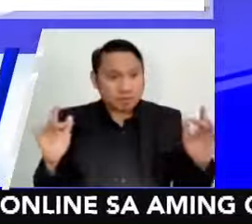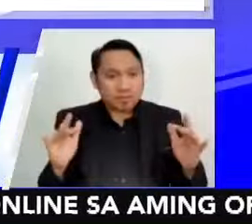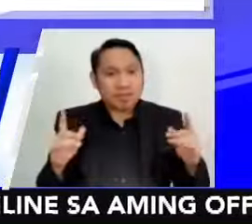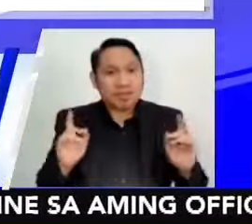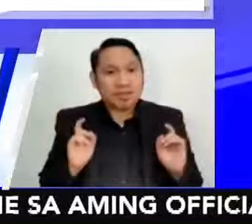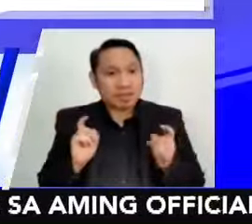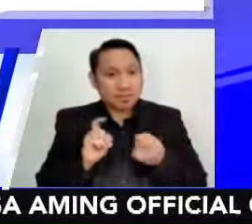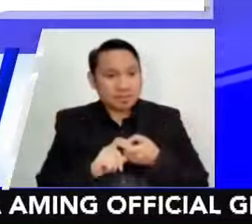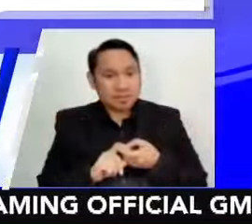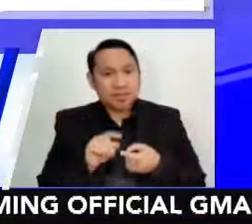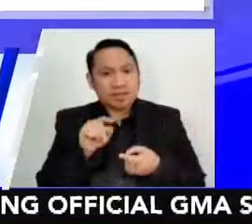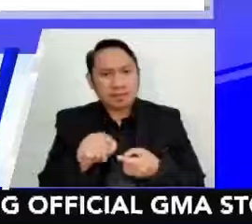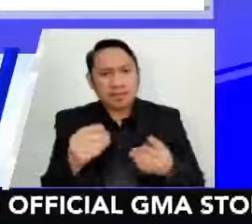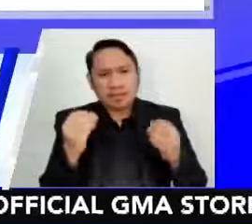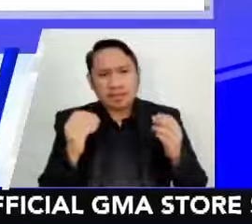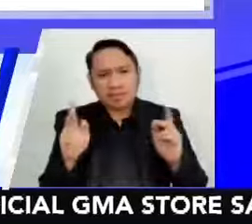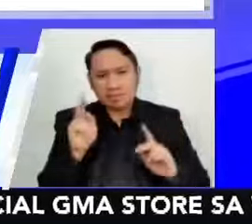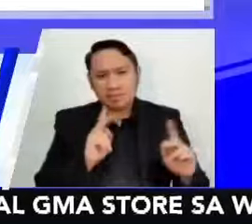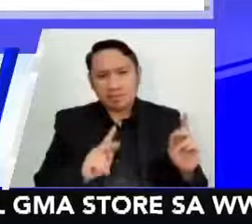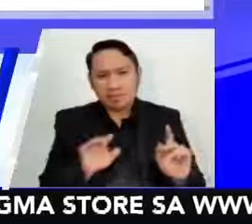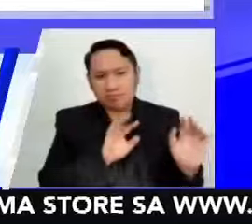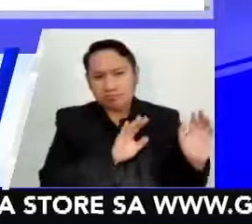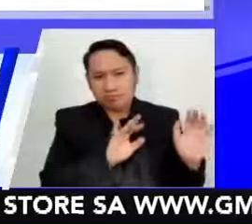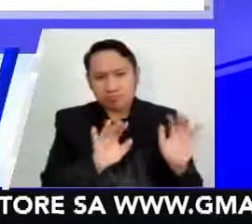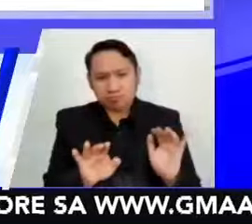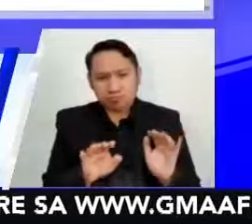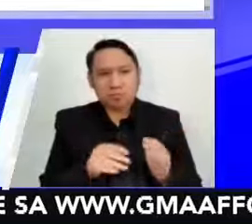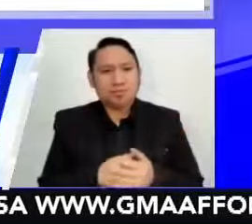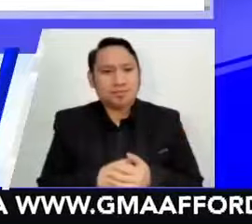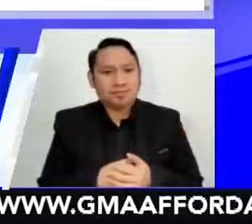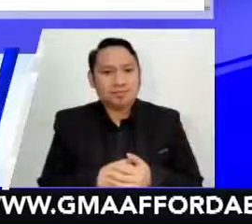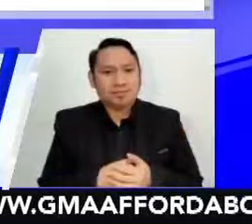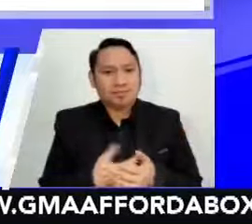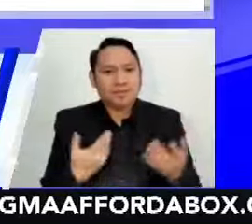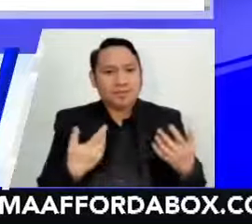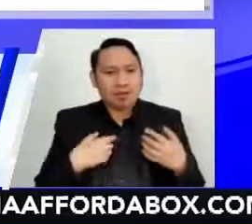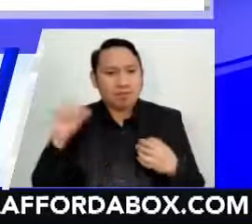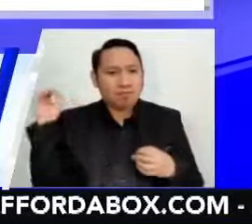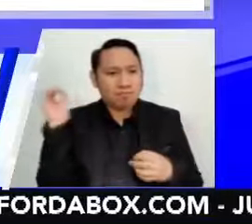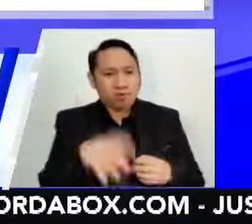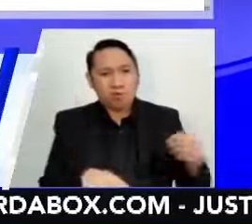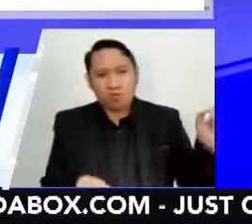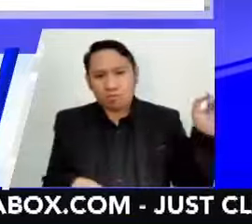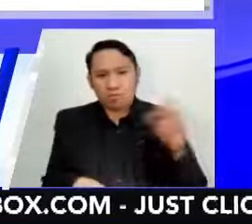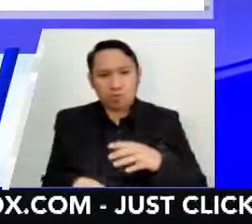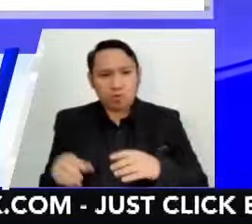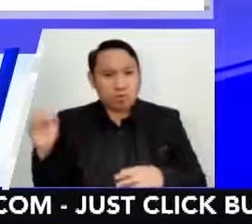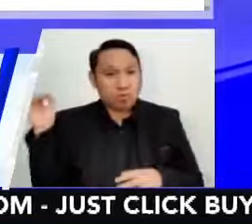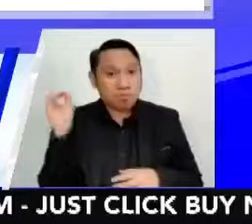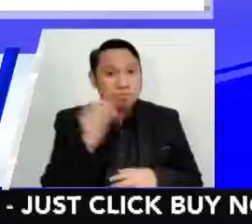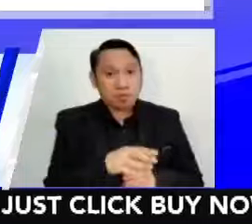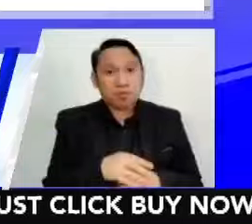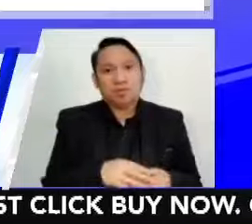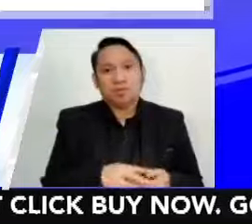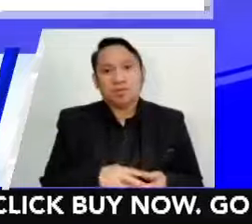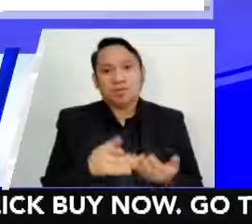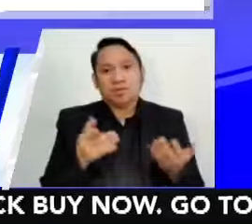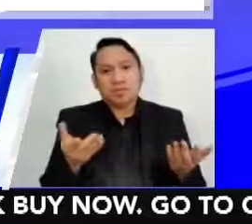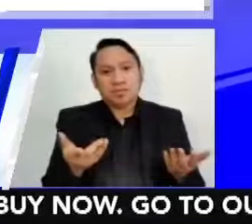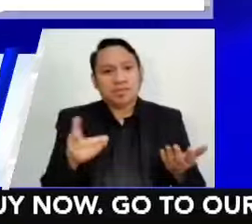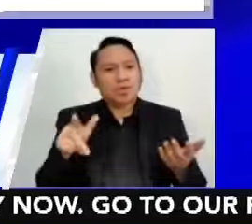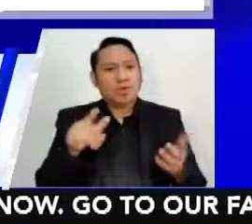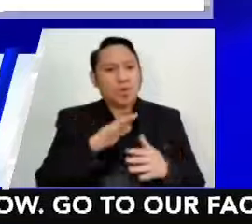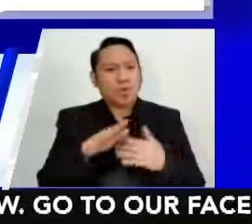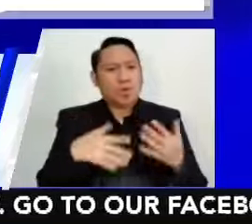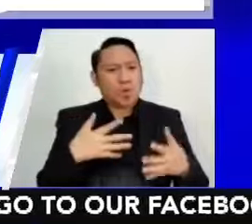ang lumahok. Game na game sila nagbatuhan ng mga kamatis. Hindi alintana na halos maligo na sila sa katas